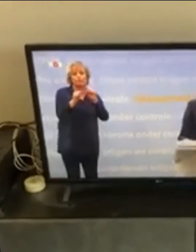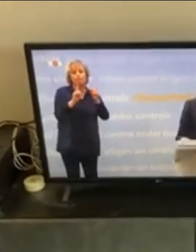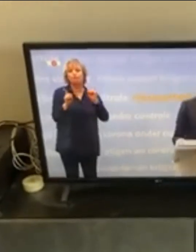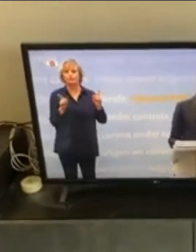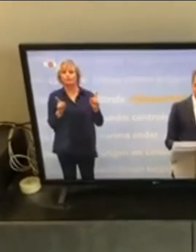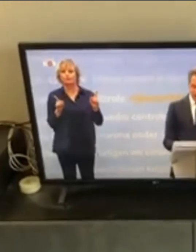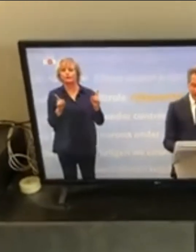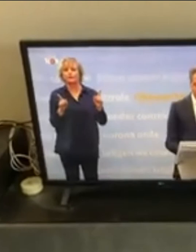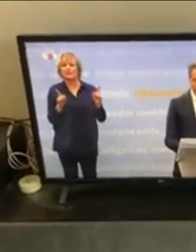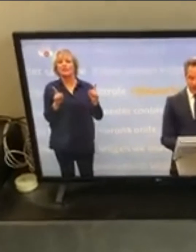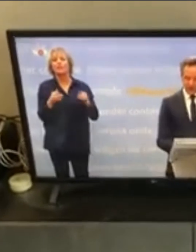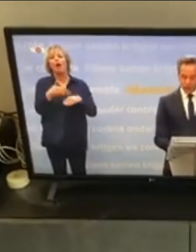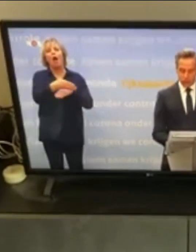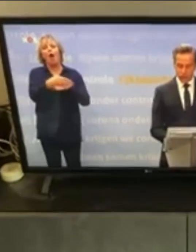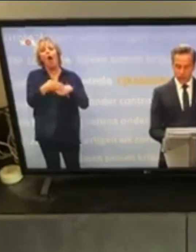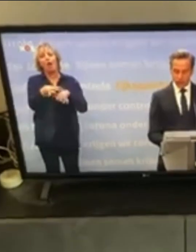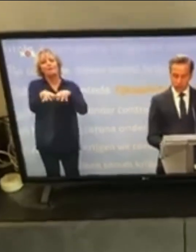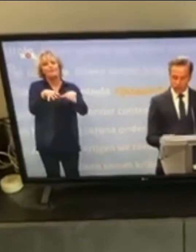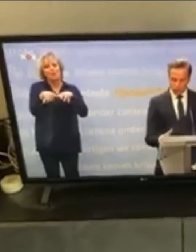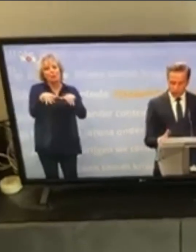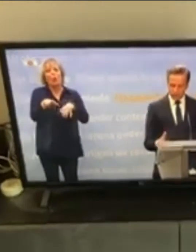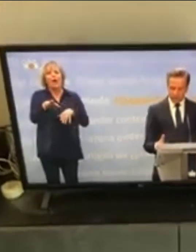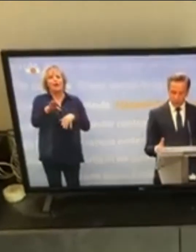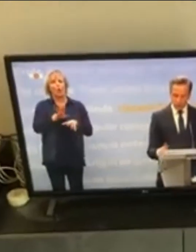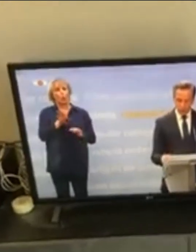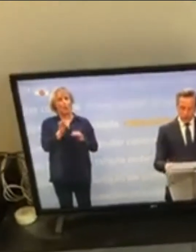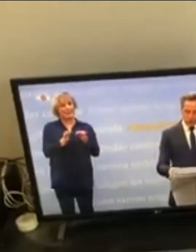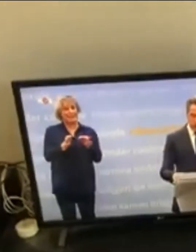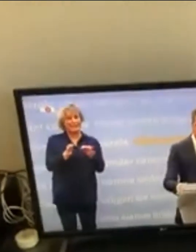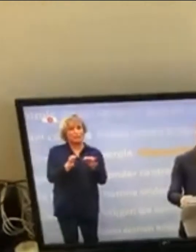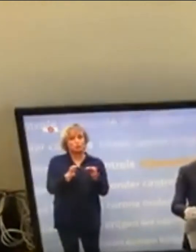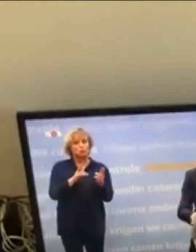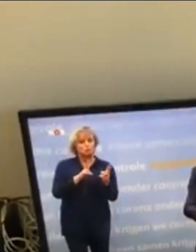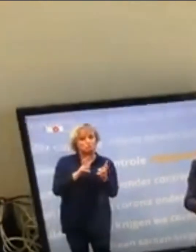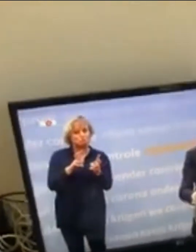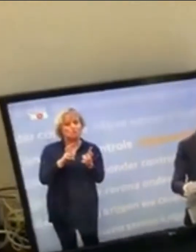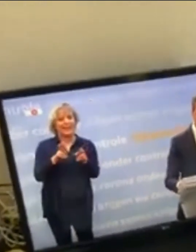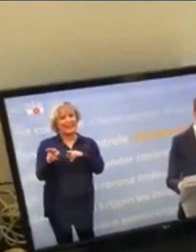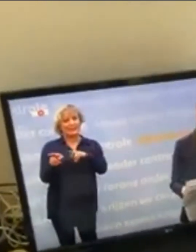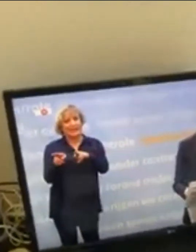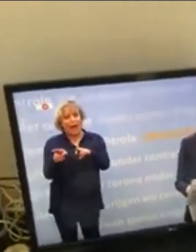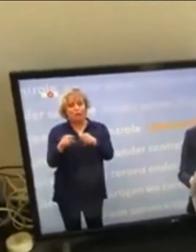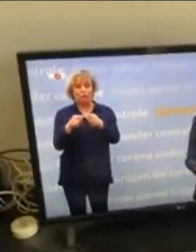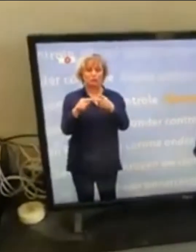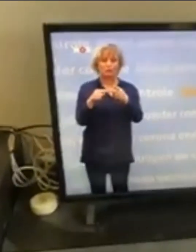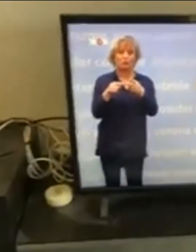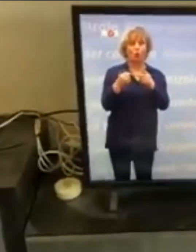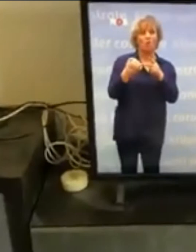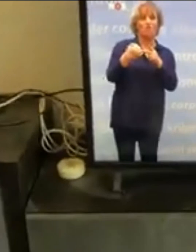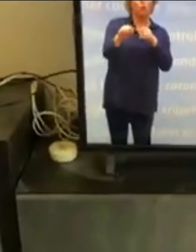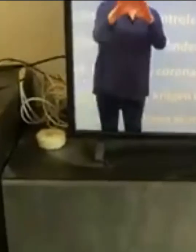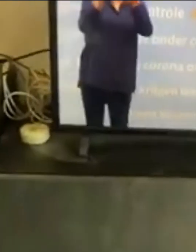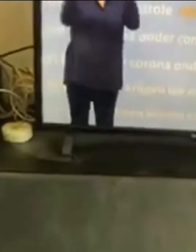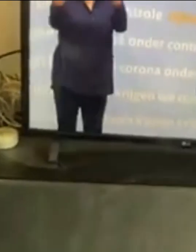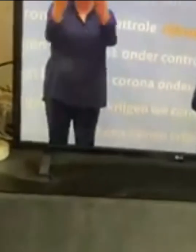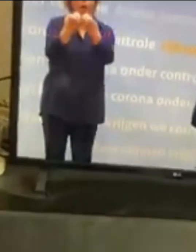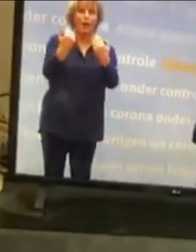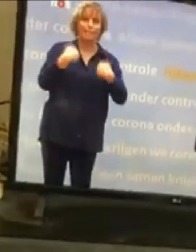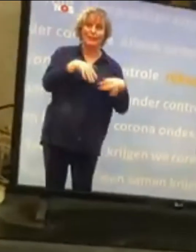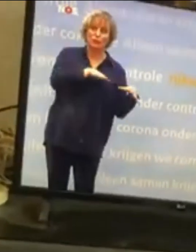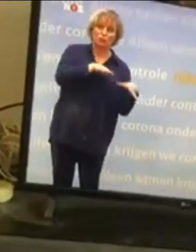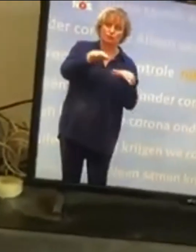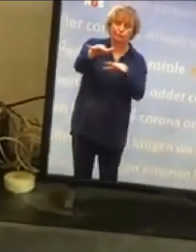gaan we vanaf half februari uitzoeken of en hoe een bezoek naar het theater of een voetbalstadion weer veilig